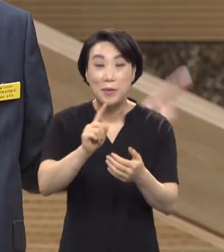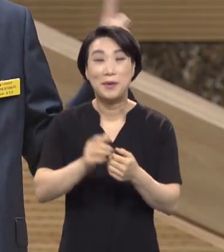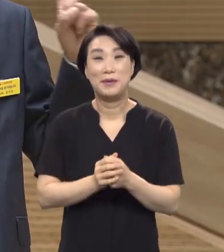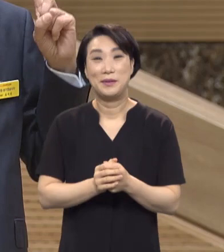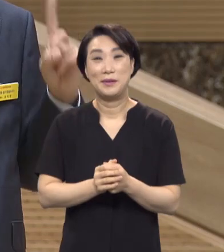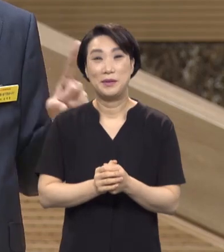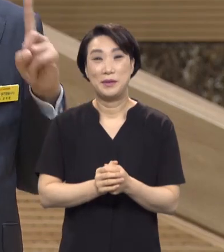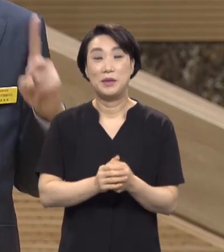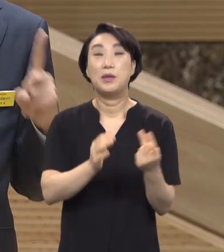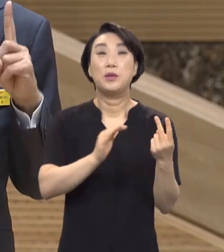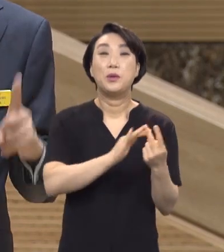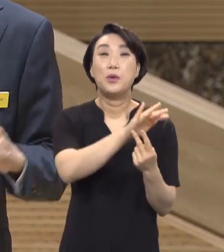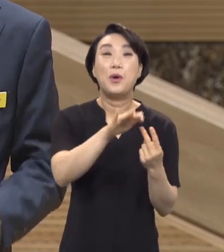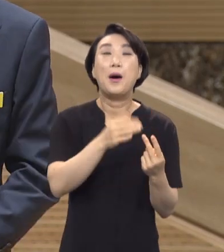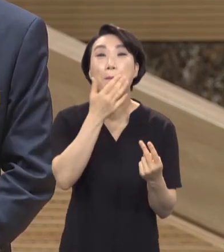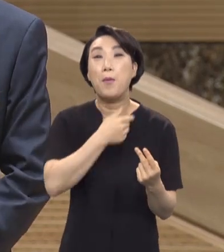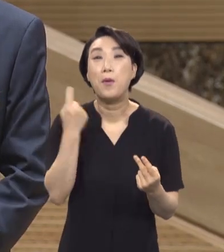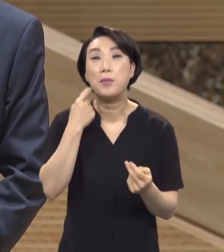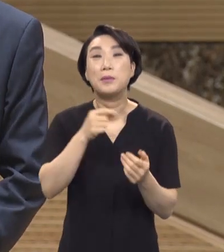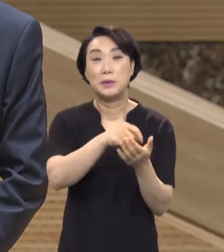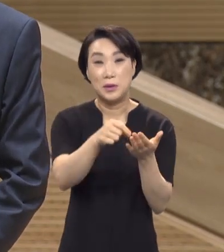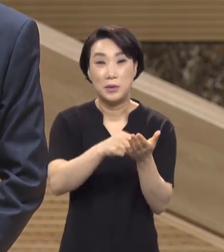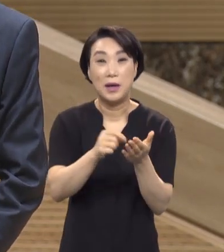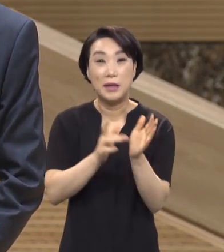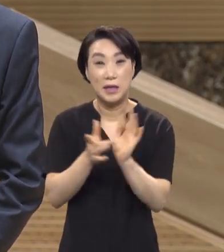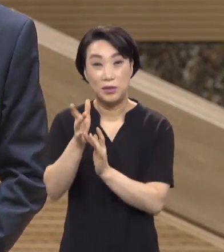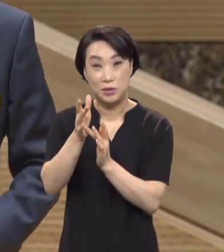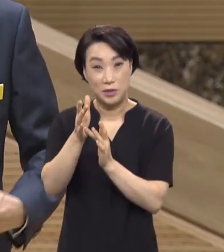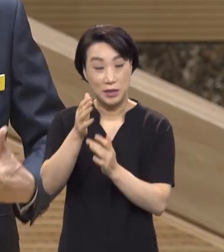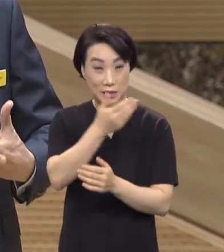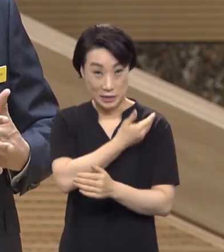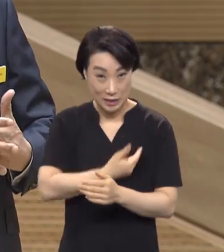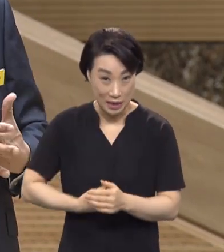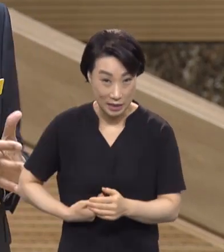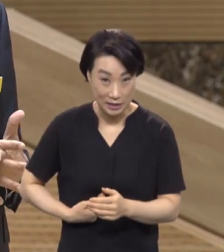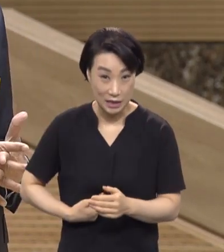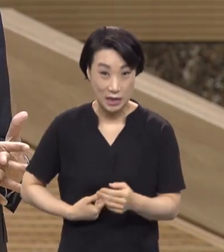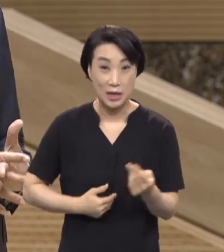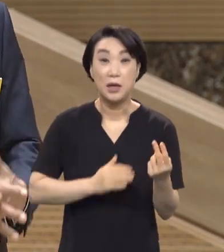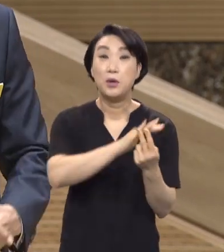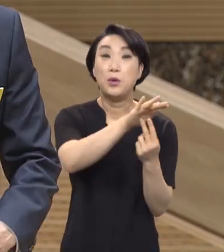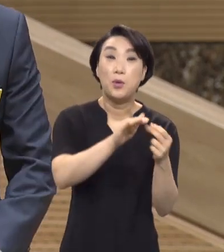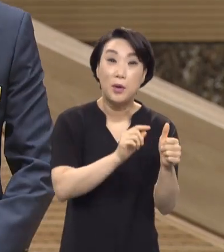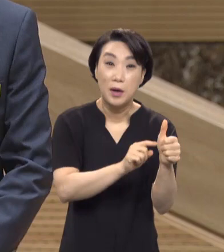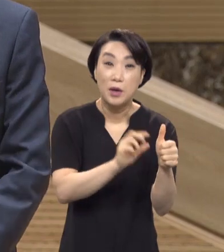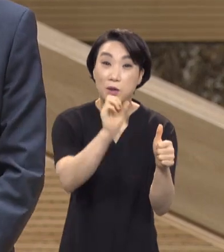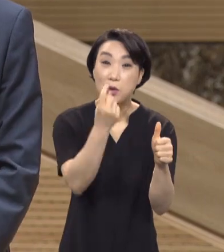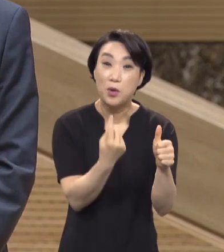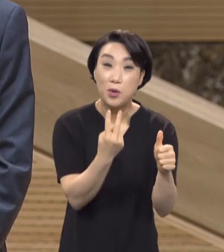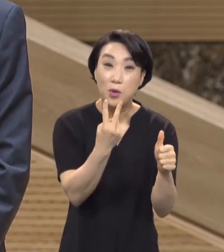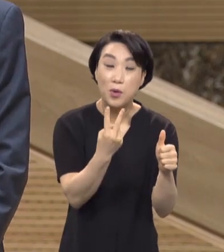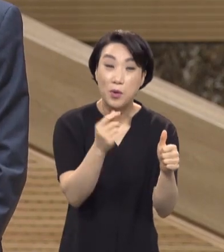역시 요한복음을 기록한 예수님의 제자 요한이는